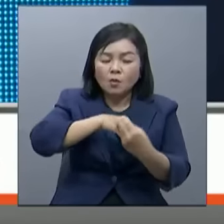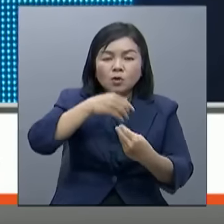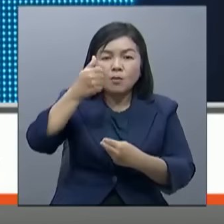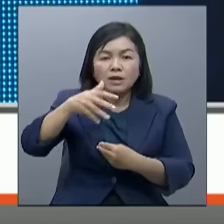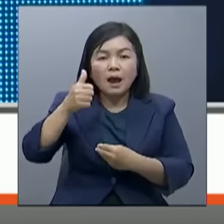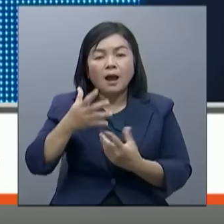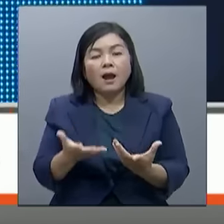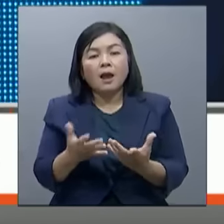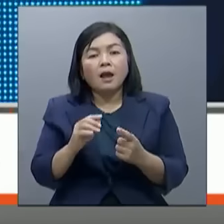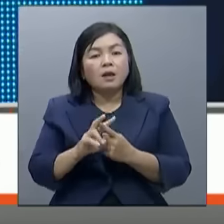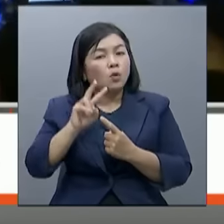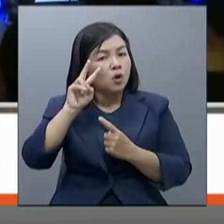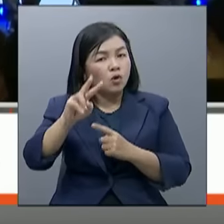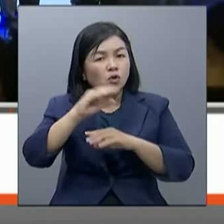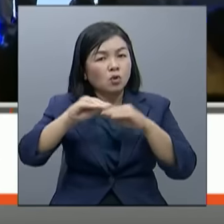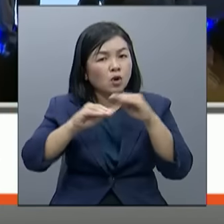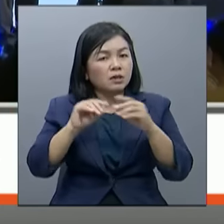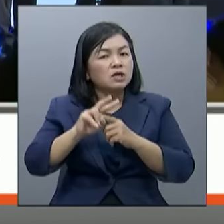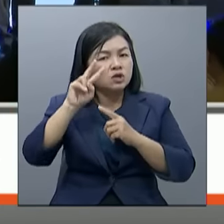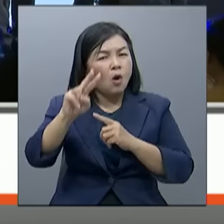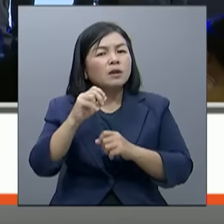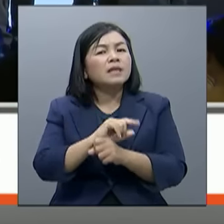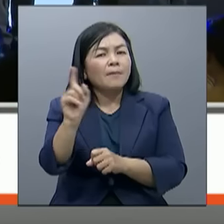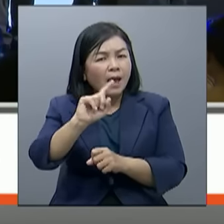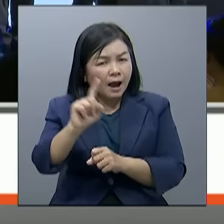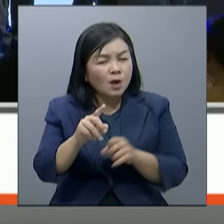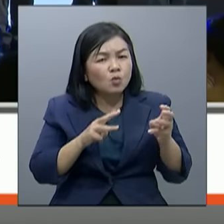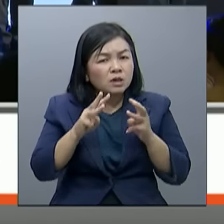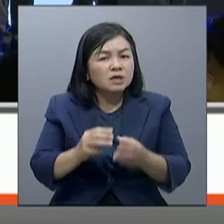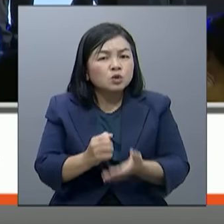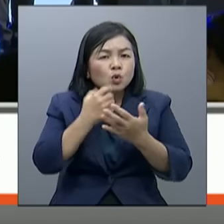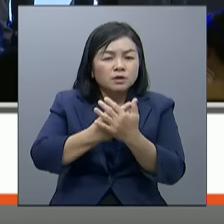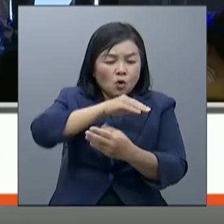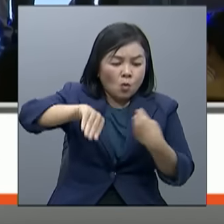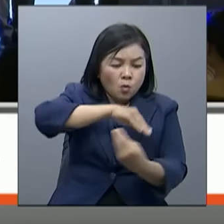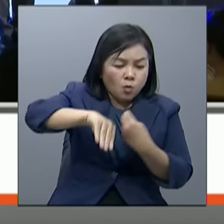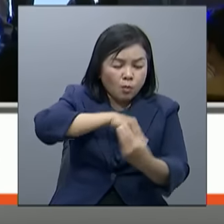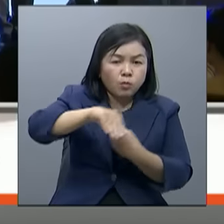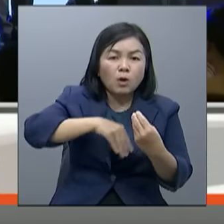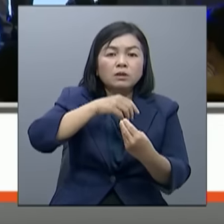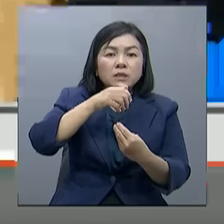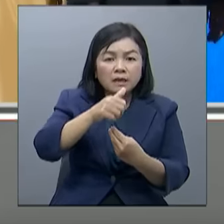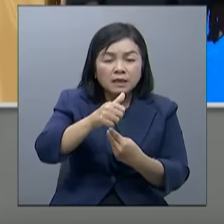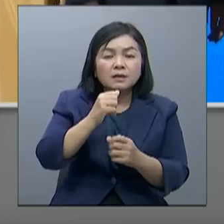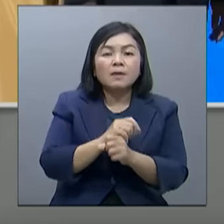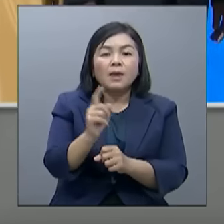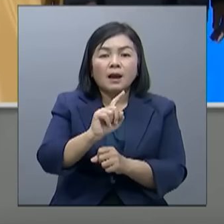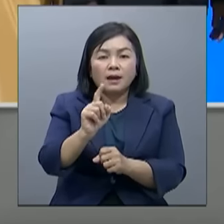2ที่จะกลับมาเป็นเงินดิจิทัลจะทำอย่างไรให้เป็นการกระตุ้นเศรษฐกิจไม่ใช่การลดภาระค่าครองชีพ